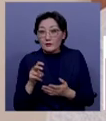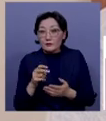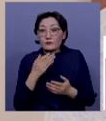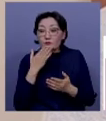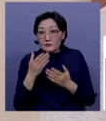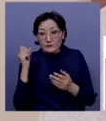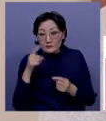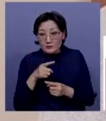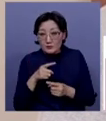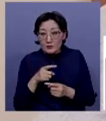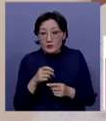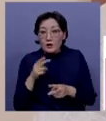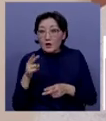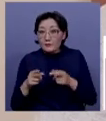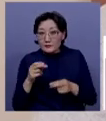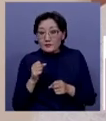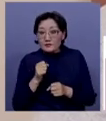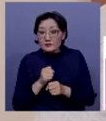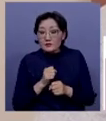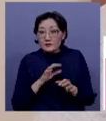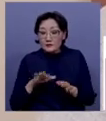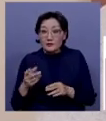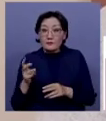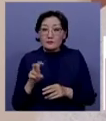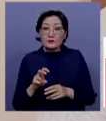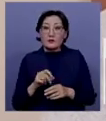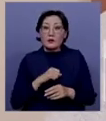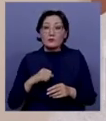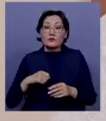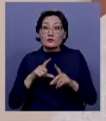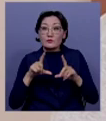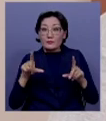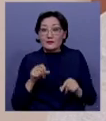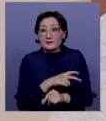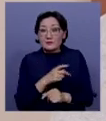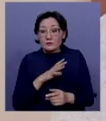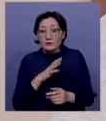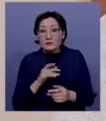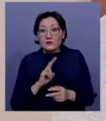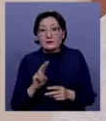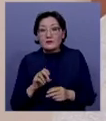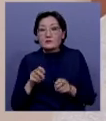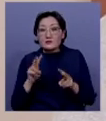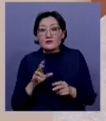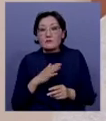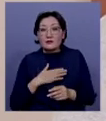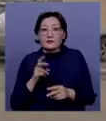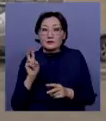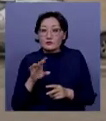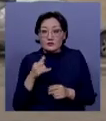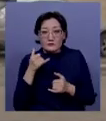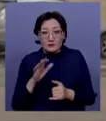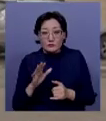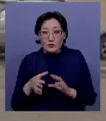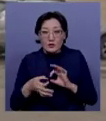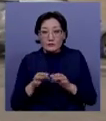раз операциядан шыққан кезде барған ғой деймін, сондай бірден кезі бар, мен өзім больницада болдым, а былай әлі ешкім келген жоқ, звондаған жоқ.